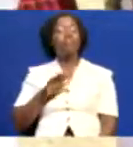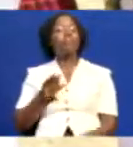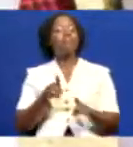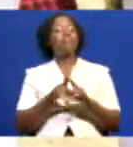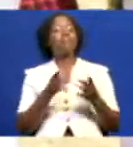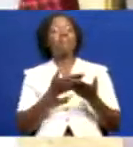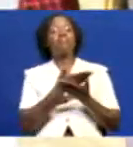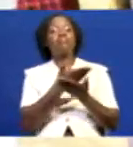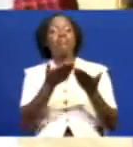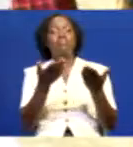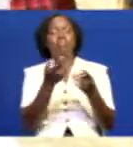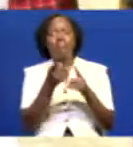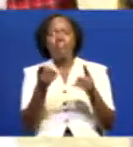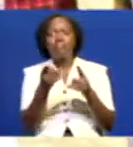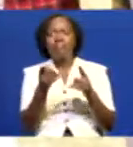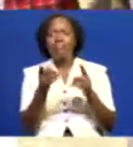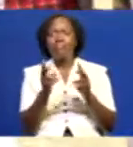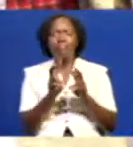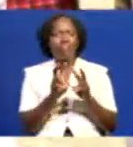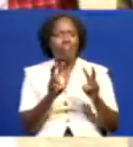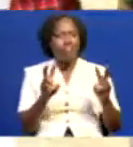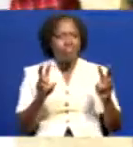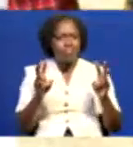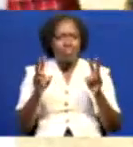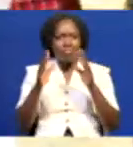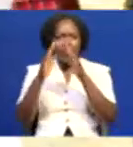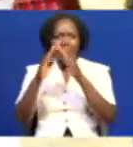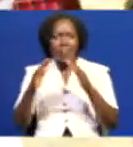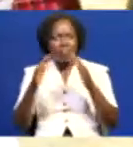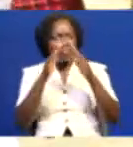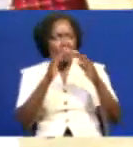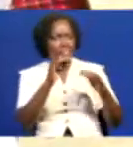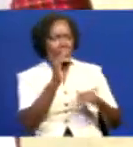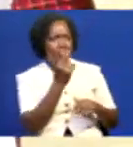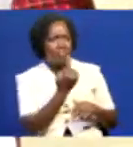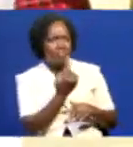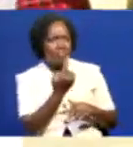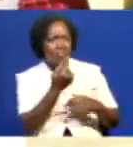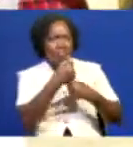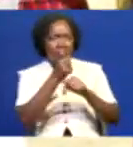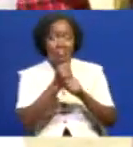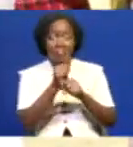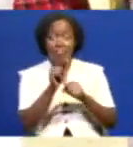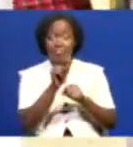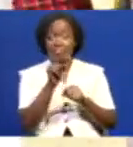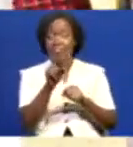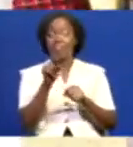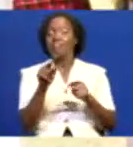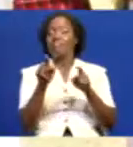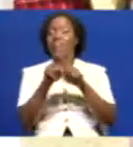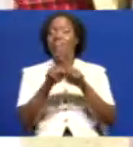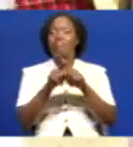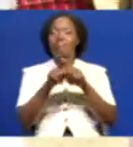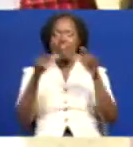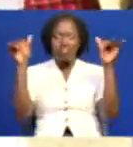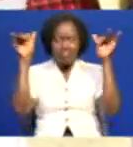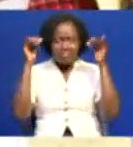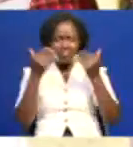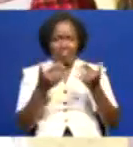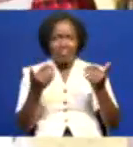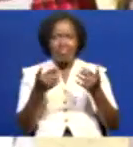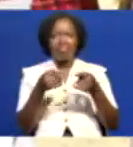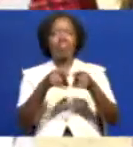wanawake wameingia, lakini wanaangalia manyumba ya kitamaduni yenye tumeitengeneza pale, pamoja na ng'ombe na watoto pia ni wao